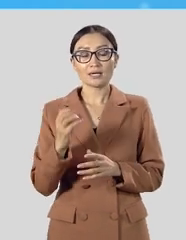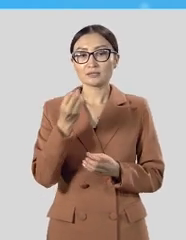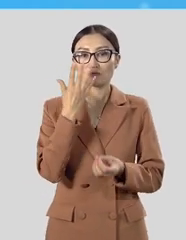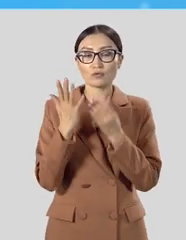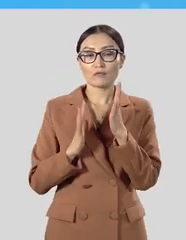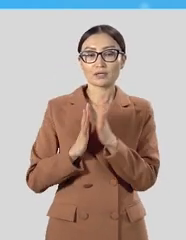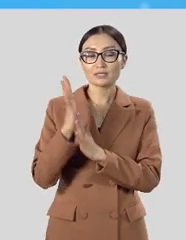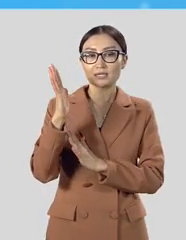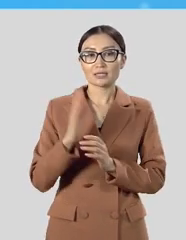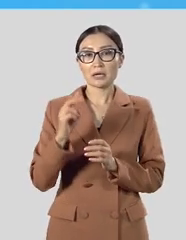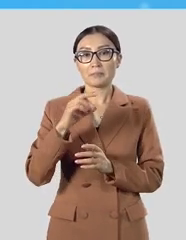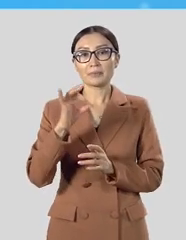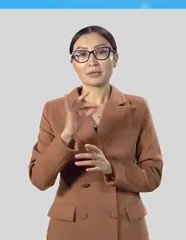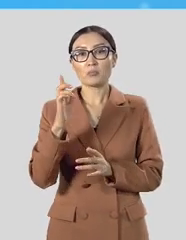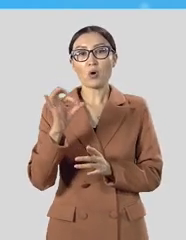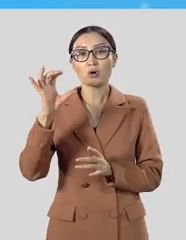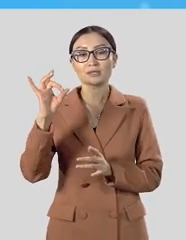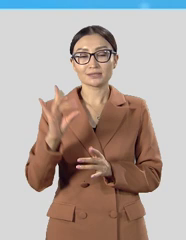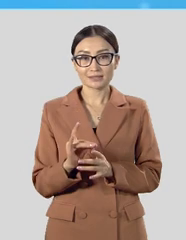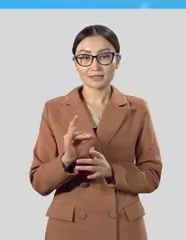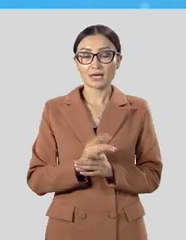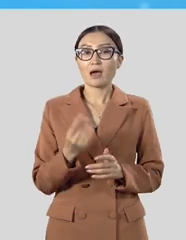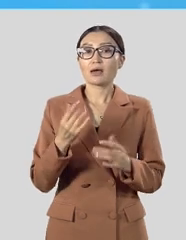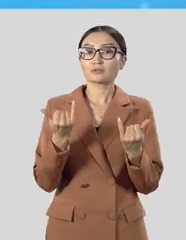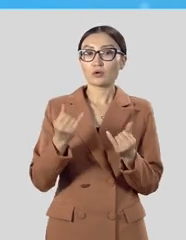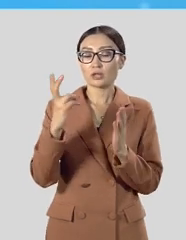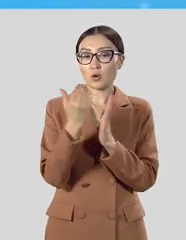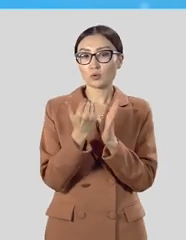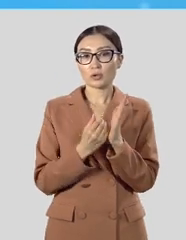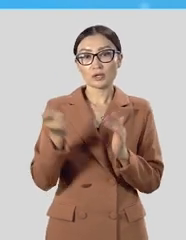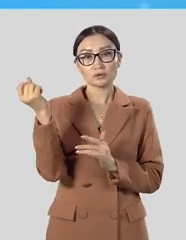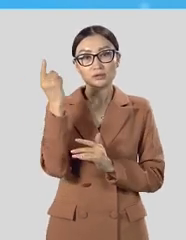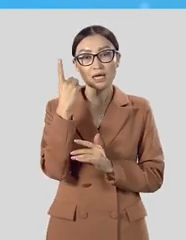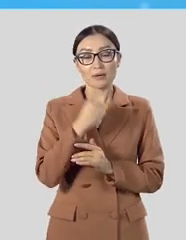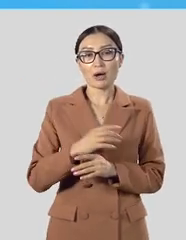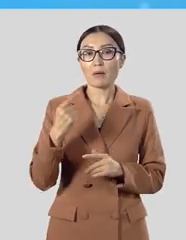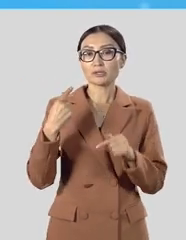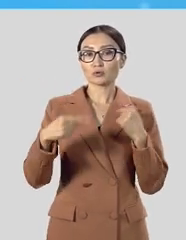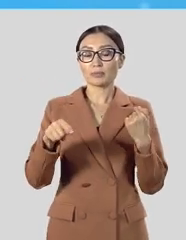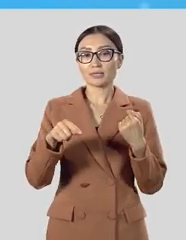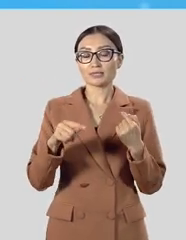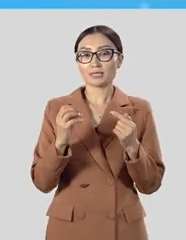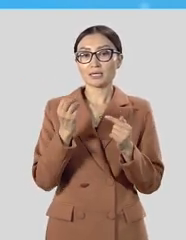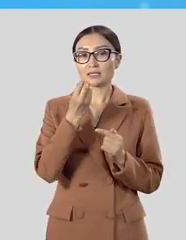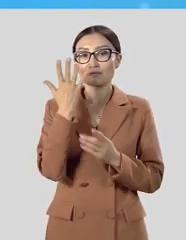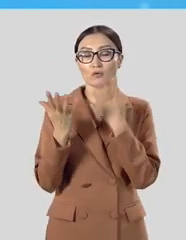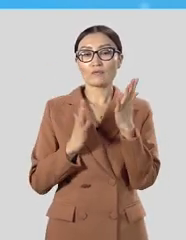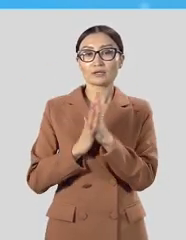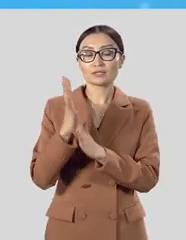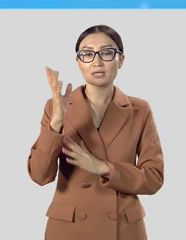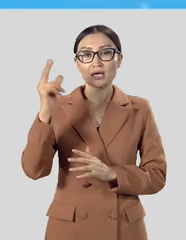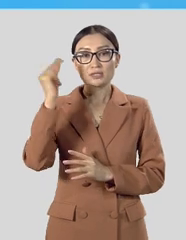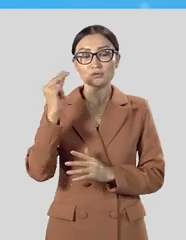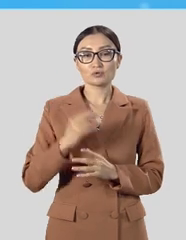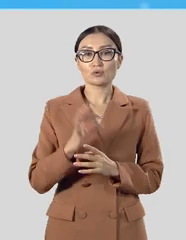для изучения растительной клетки. Сегодня на уроке мы узнаем об особенностях цветковых растений, изучим